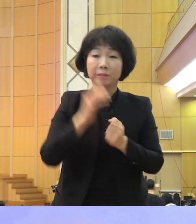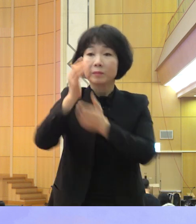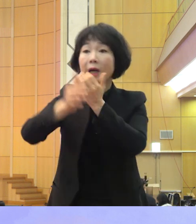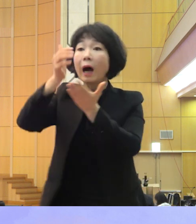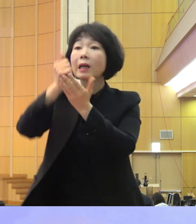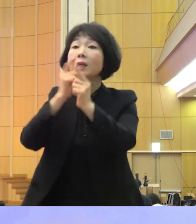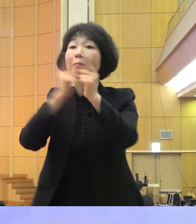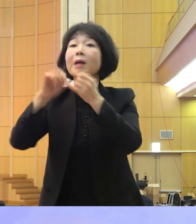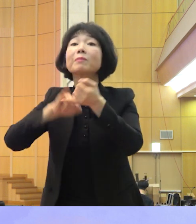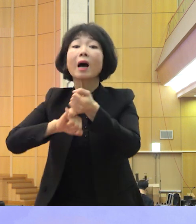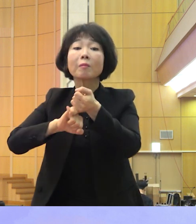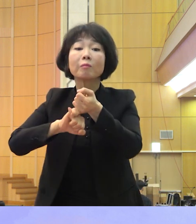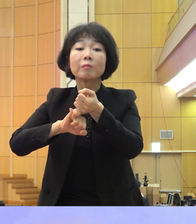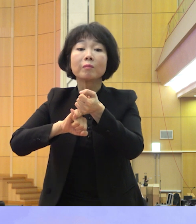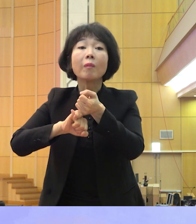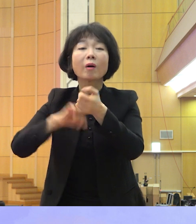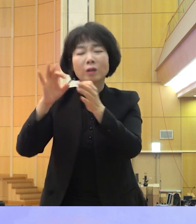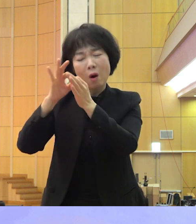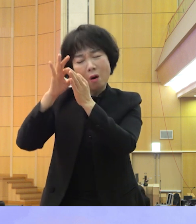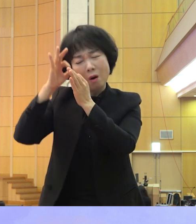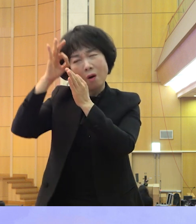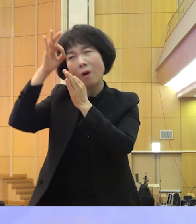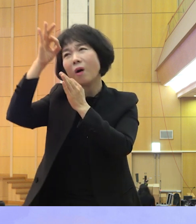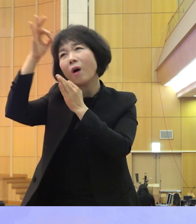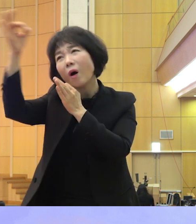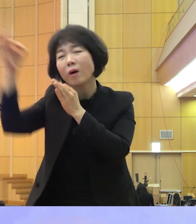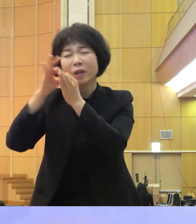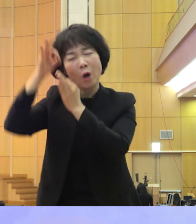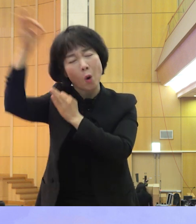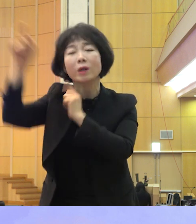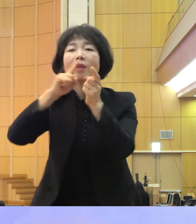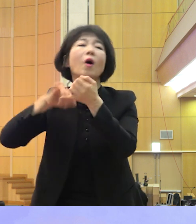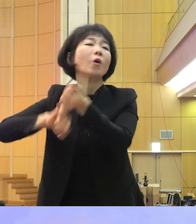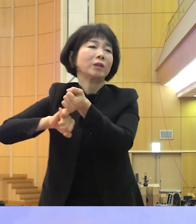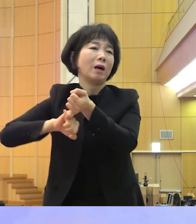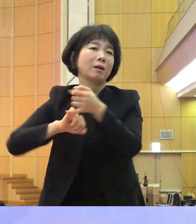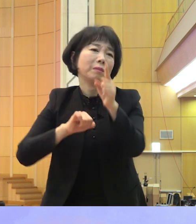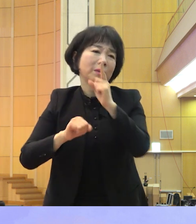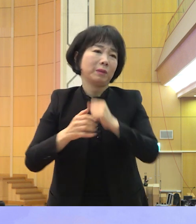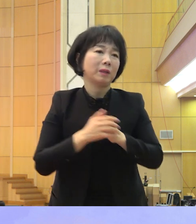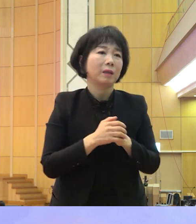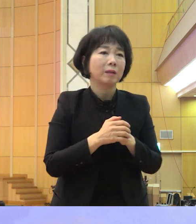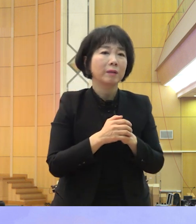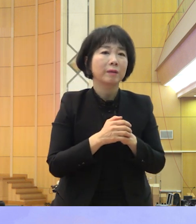사실상 영원한 것이에요. 영원한 것입니다. 그런데